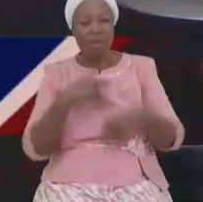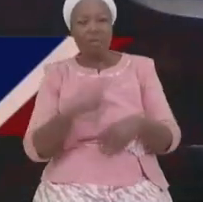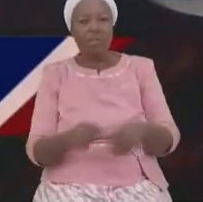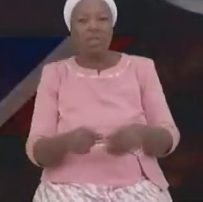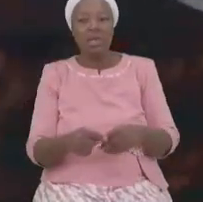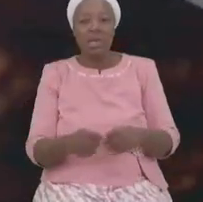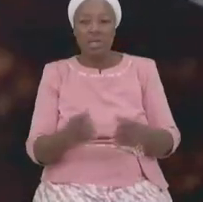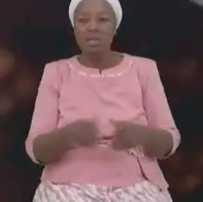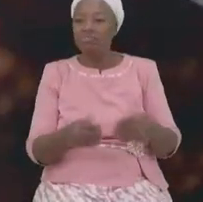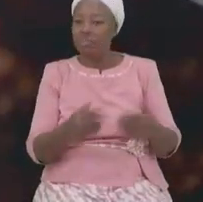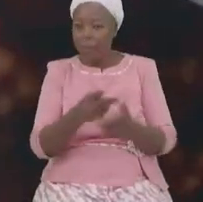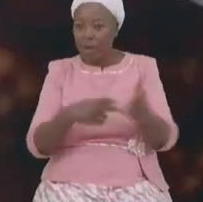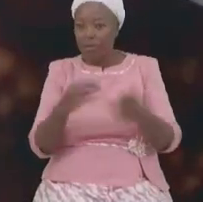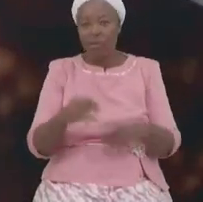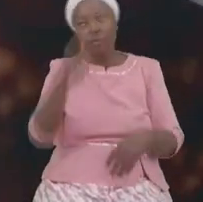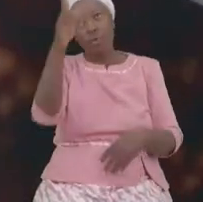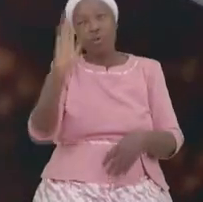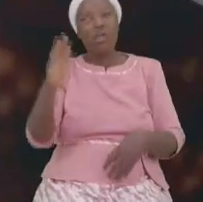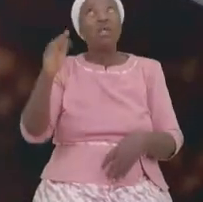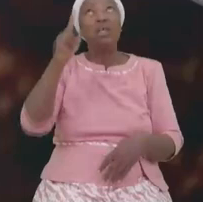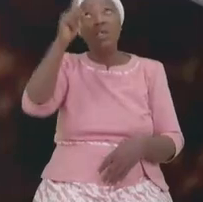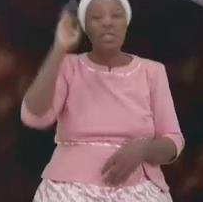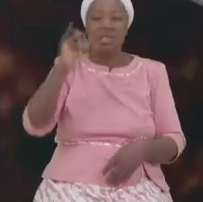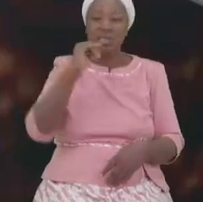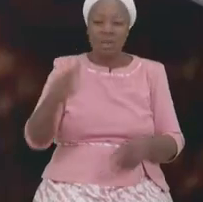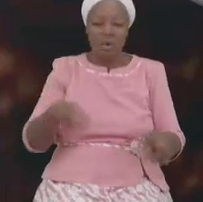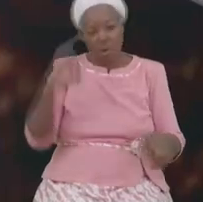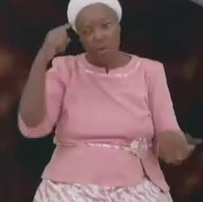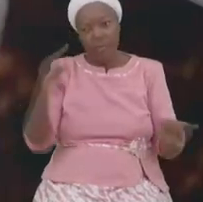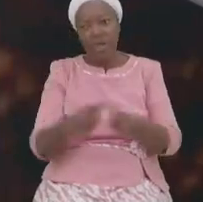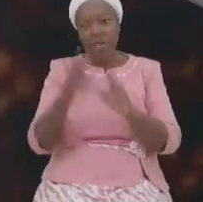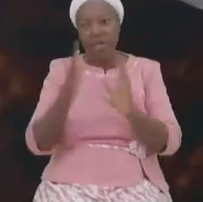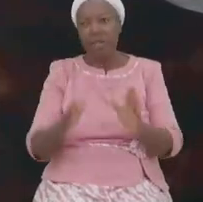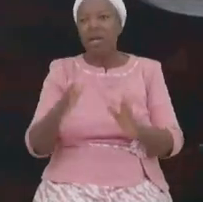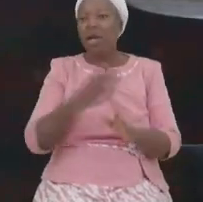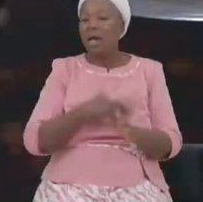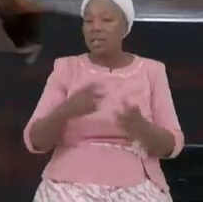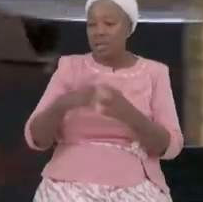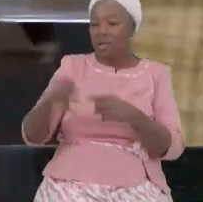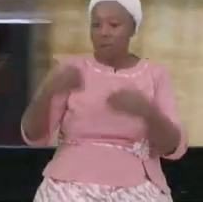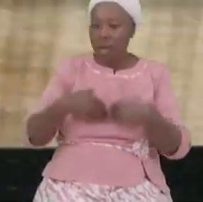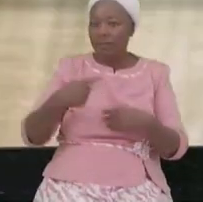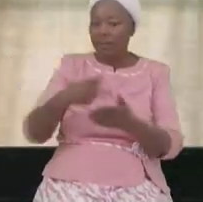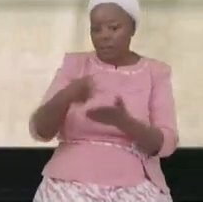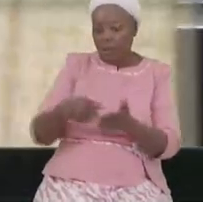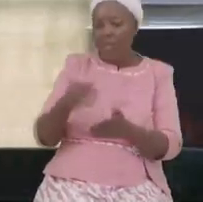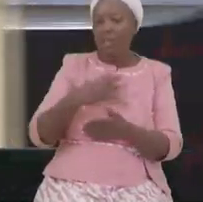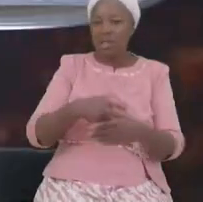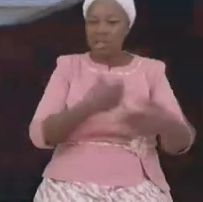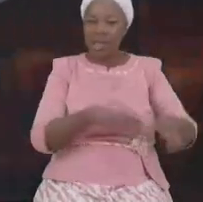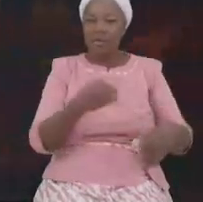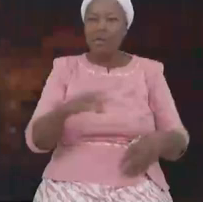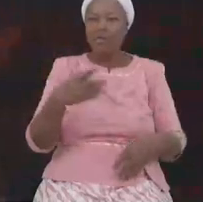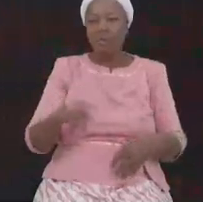Dieu. Il est celui qui prépare l'alliance. Et nous avons le côté de son